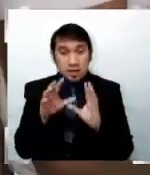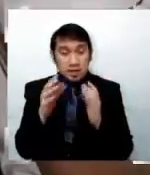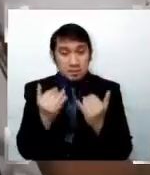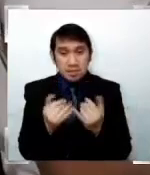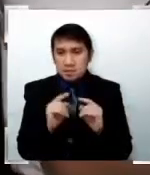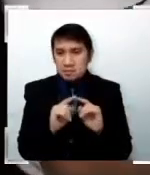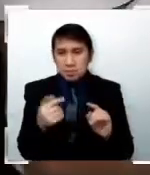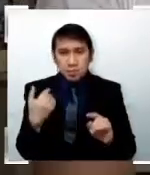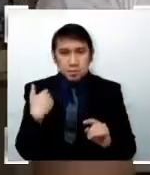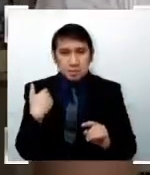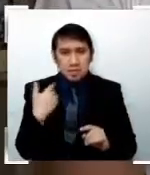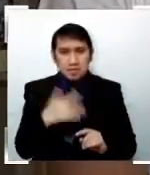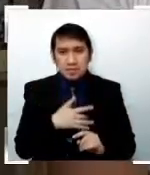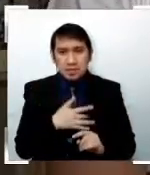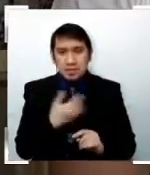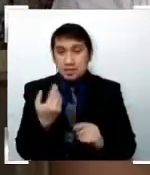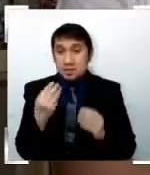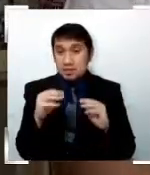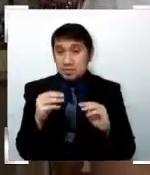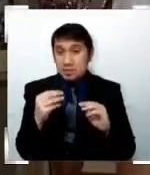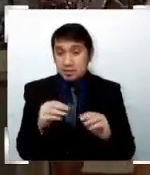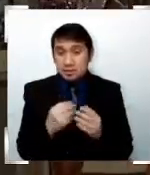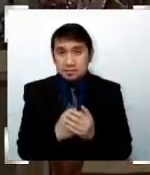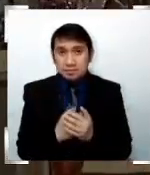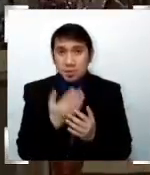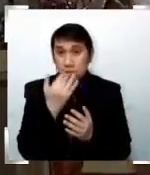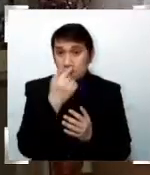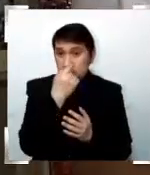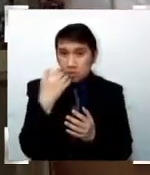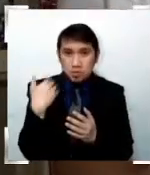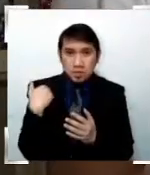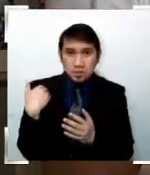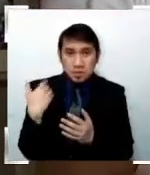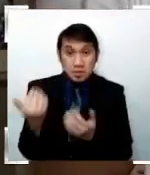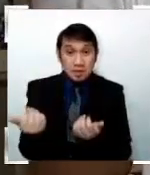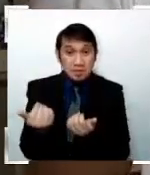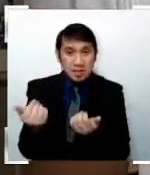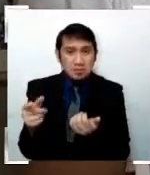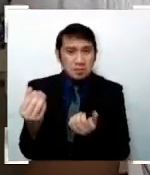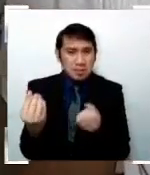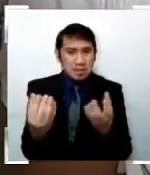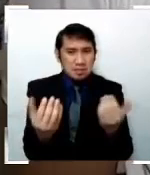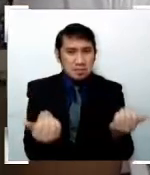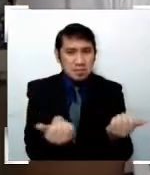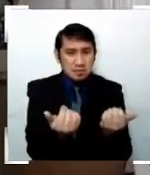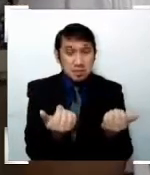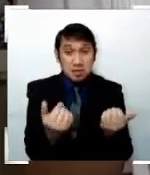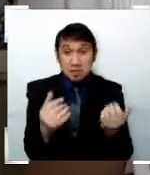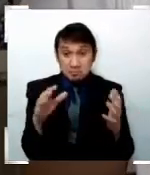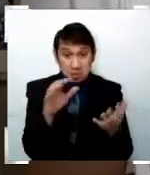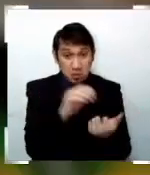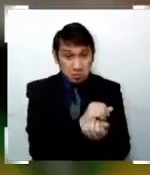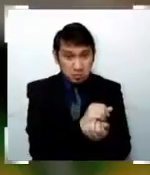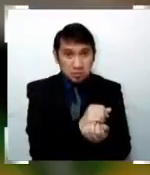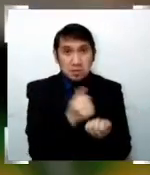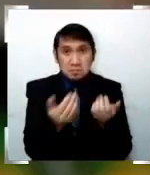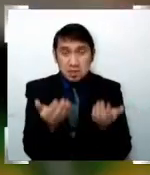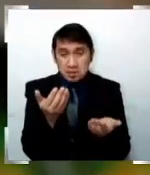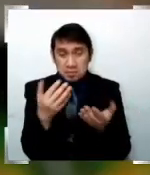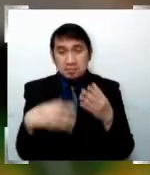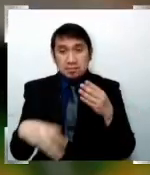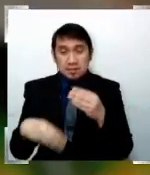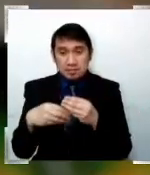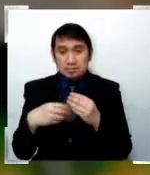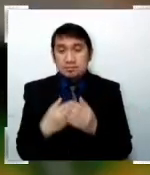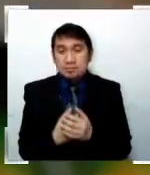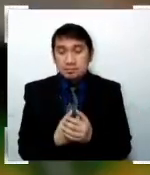sa ilang pamilihan. Meron pang mga stock na marami pa. Baka pag-aubo sa mag-taas. Humihirit na